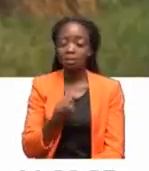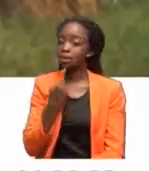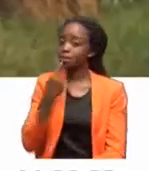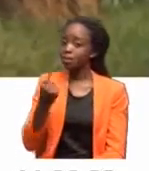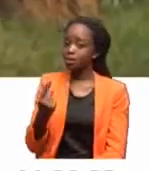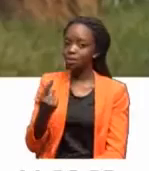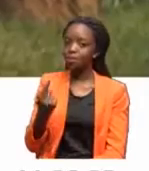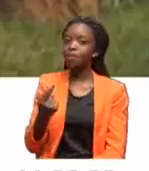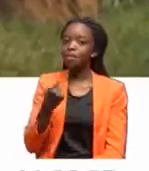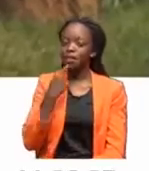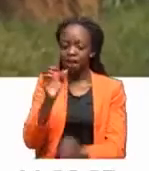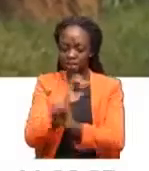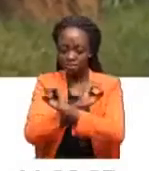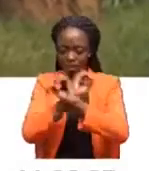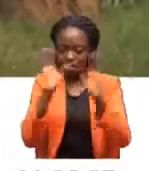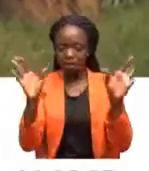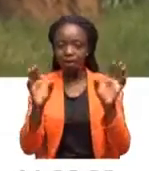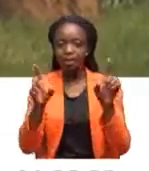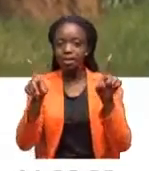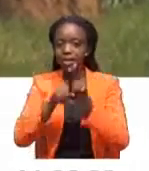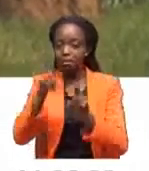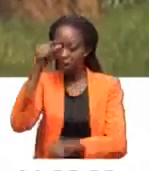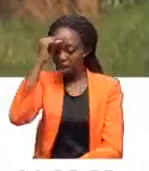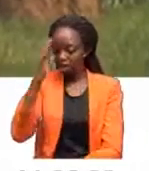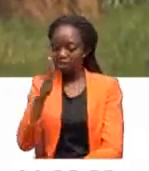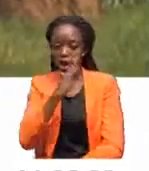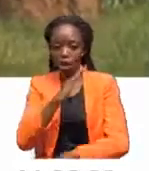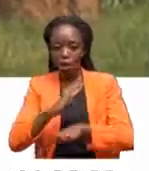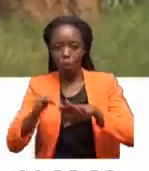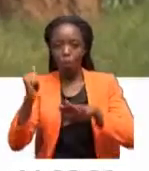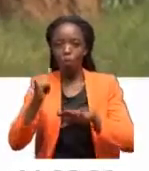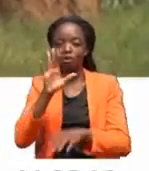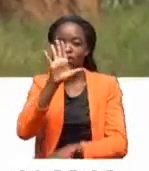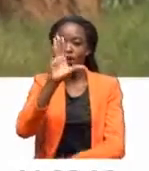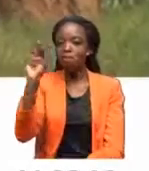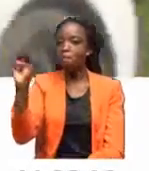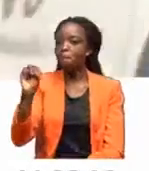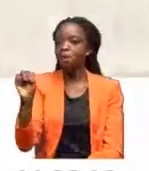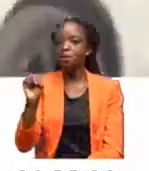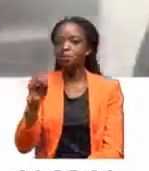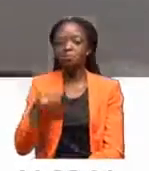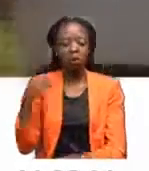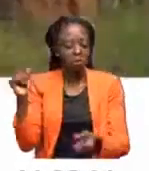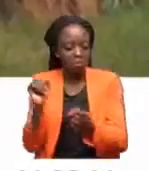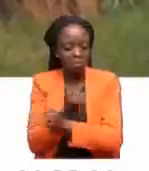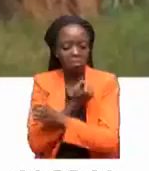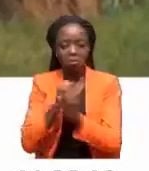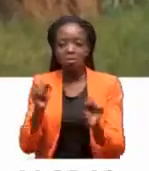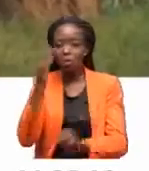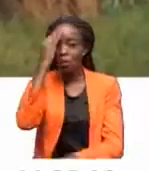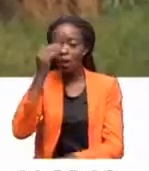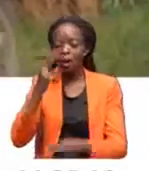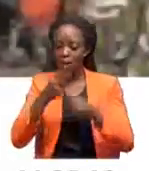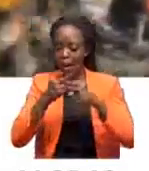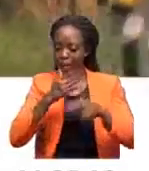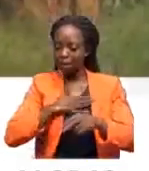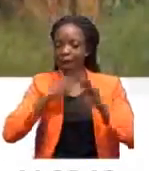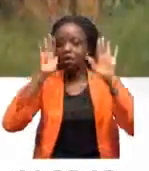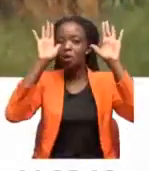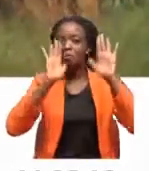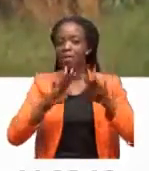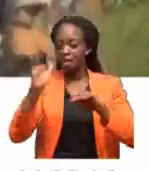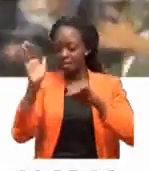umati mbele yenu ya kwamba hata Khaemba aniite saizi na milioni tano, sitaenda, maana jina yangu ni ya muhimu kushinda milioni